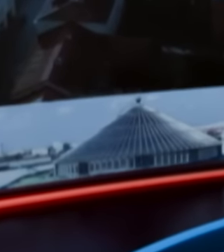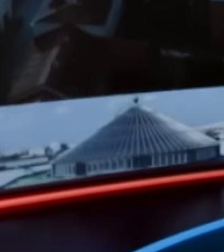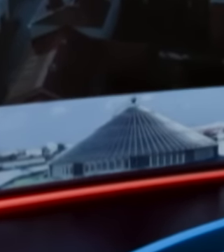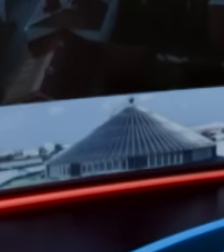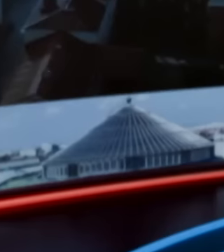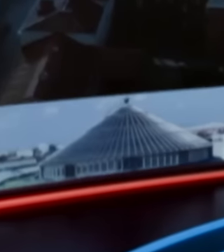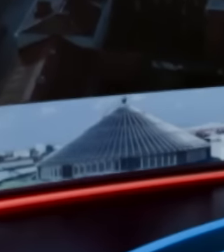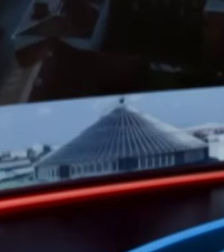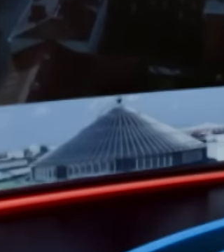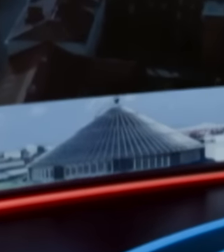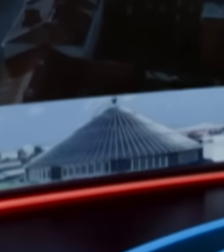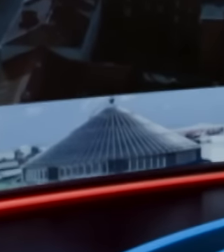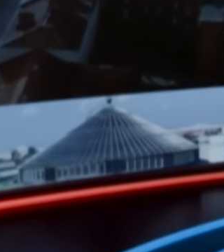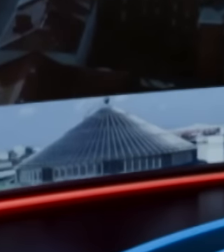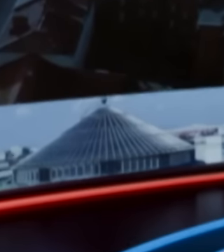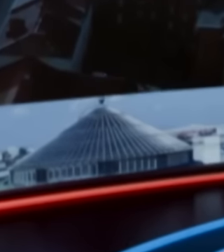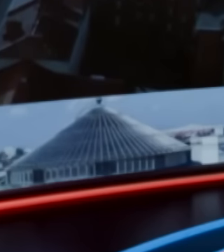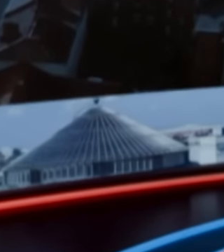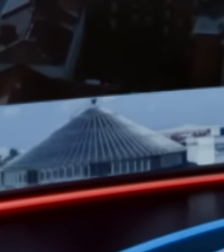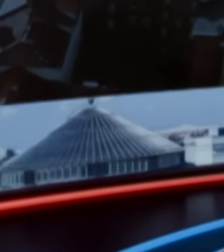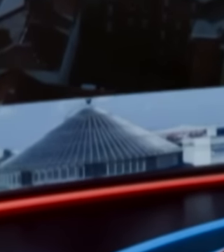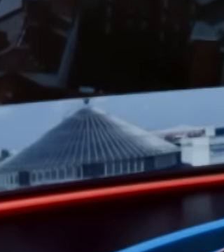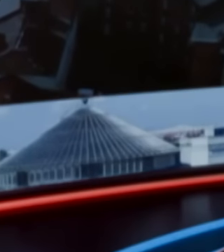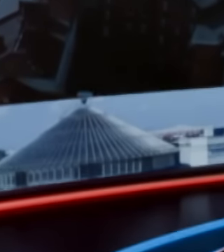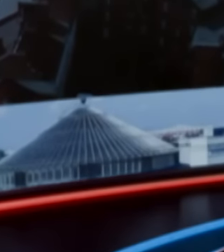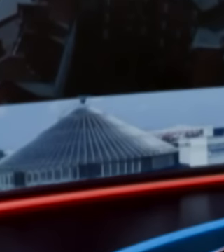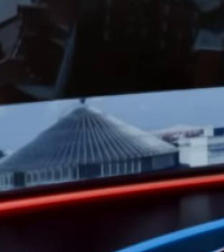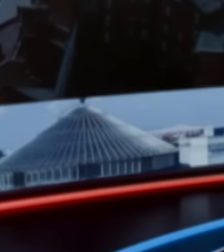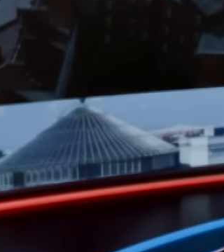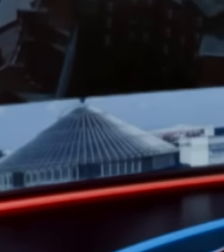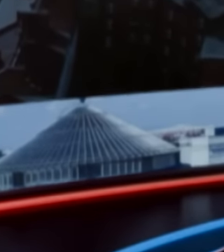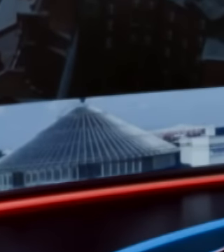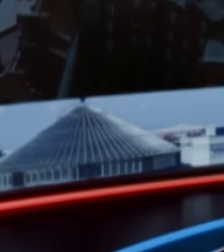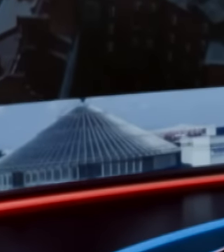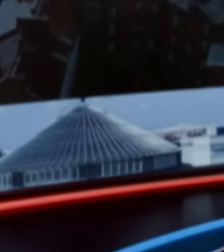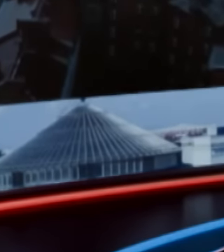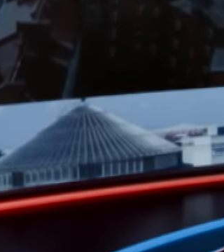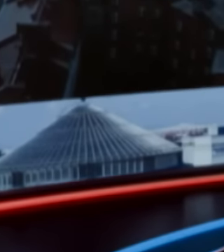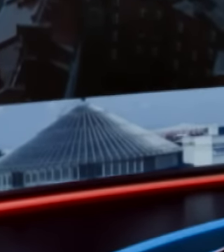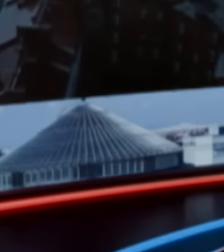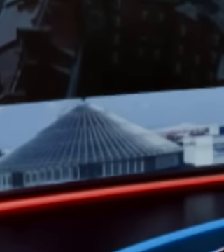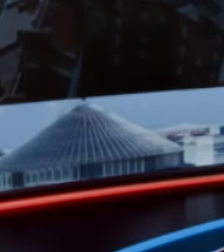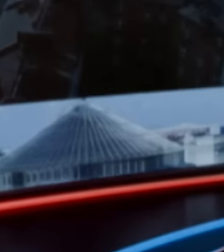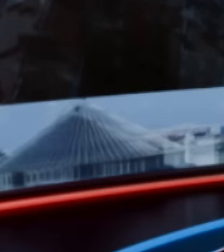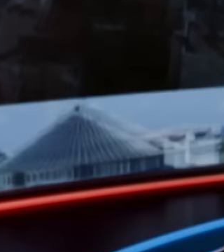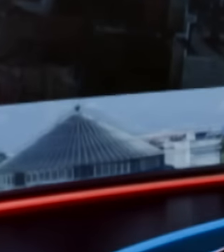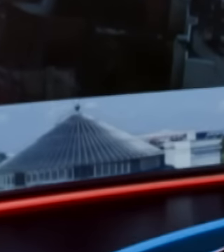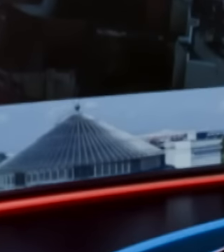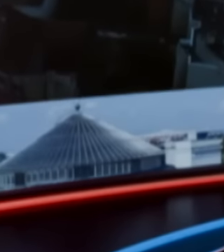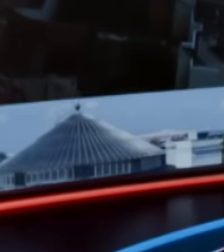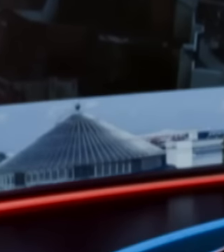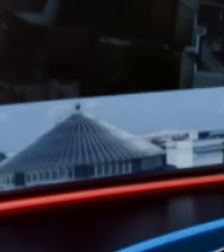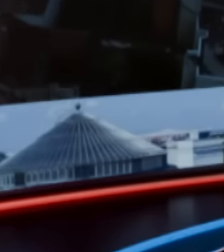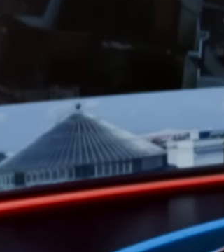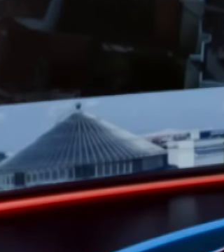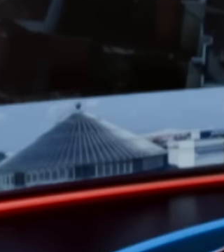będą stać do końca. Interes narodowy wymaga, by w godzinie próby, nawet wobec prowokacji, gazu i pałek, stanąć z nimi ramię w ramię. Tak